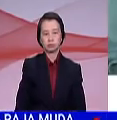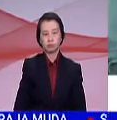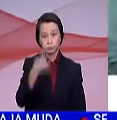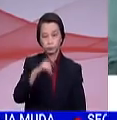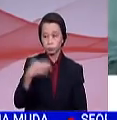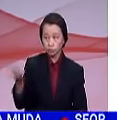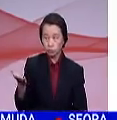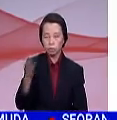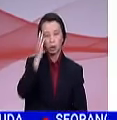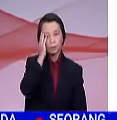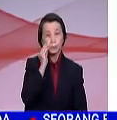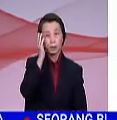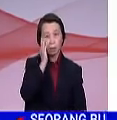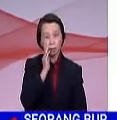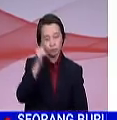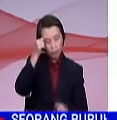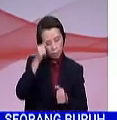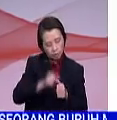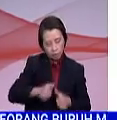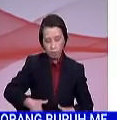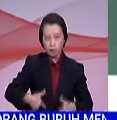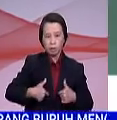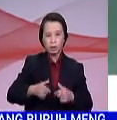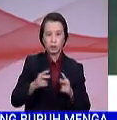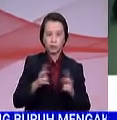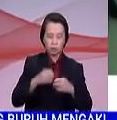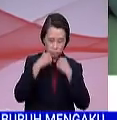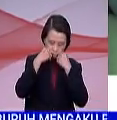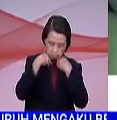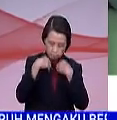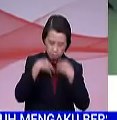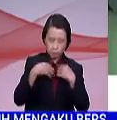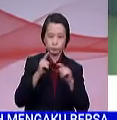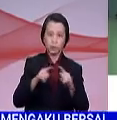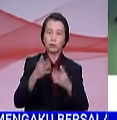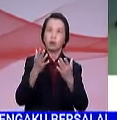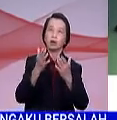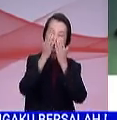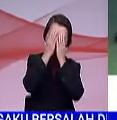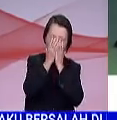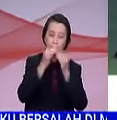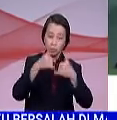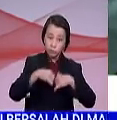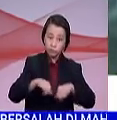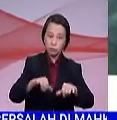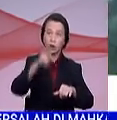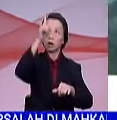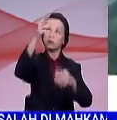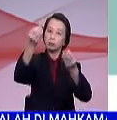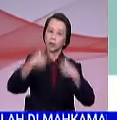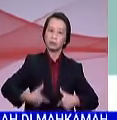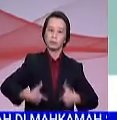Baginya, pengalaman ini menjadi kenangan hidup yang amat menginsafkan. Namun bersyukur kerana masih diberi peluang